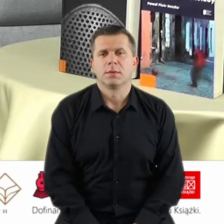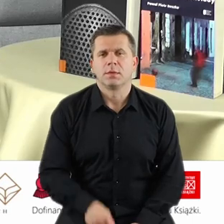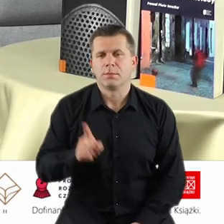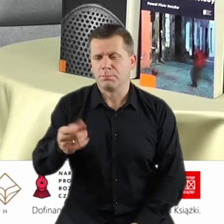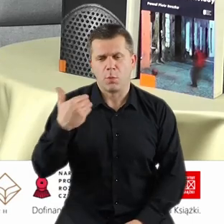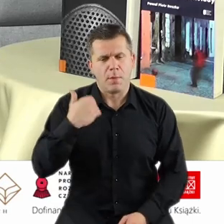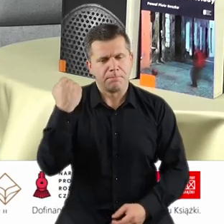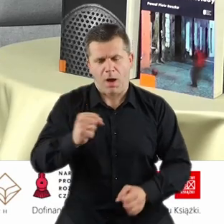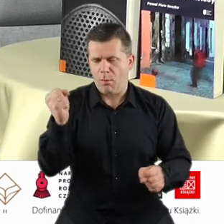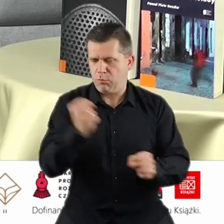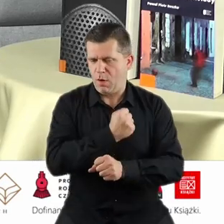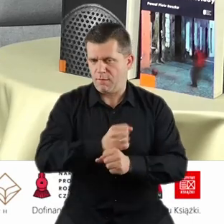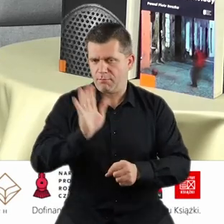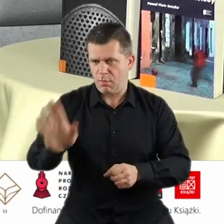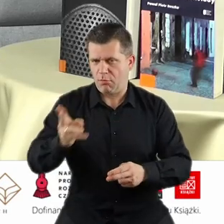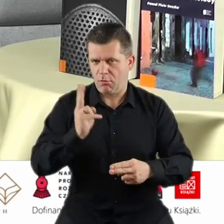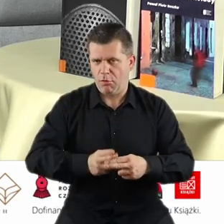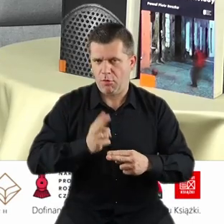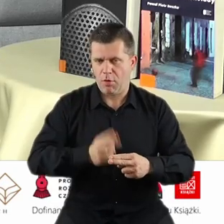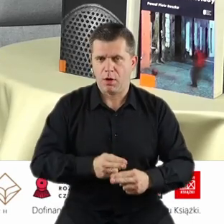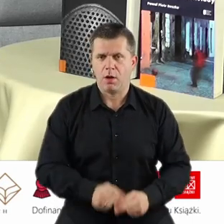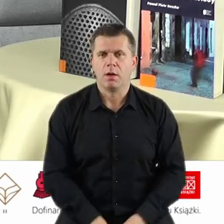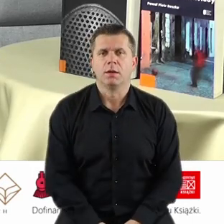która była bardzo poważnie chora.